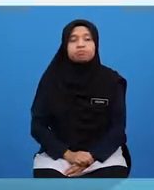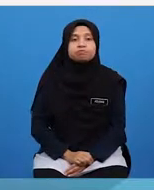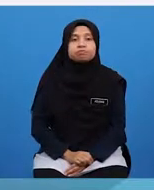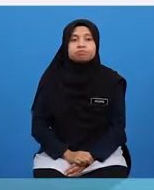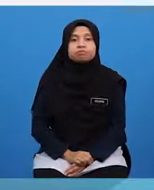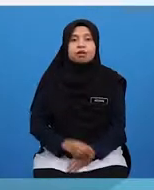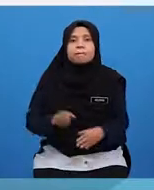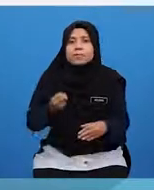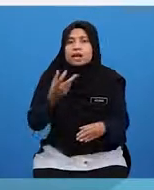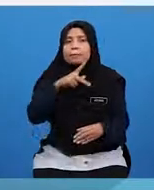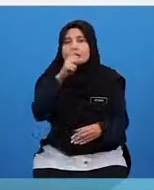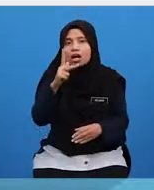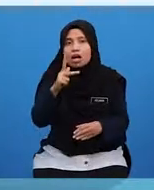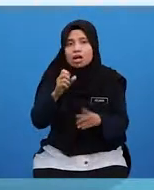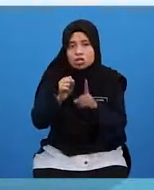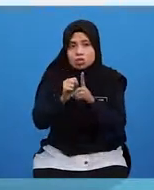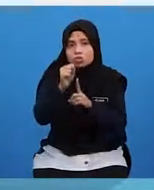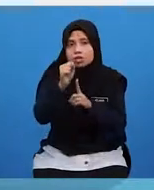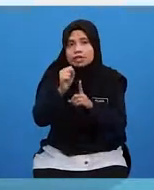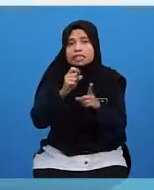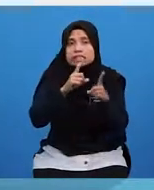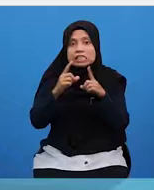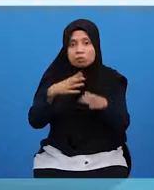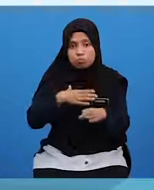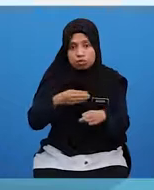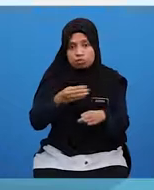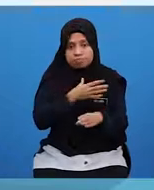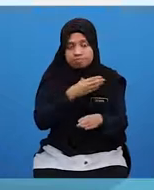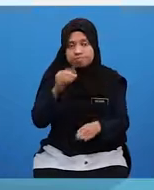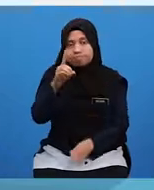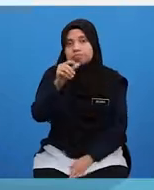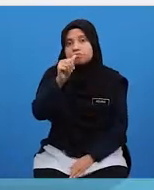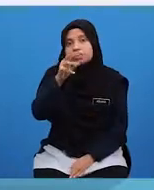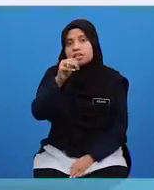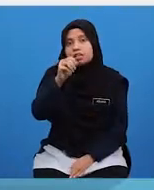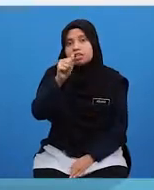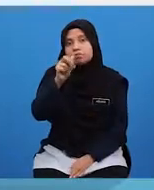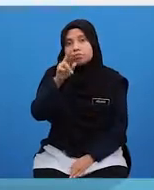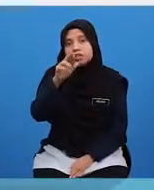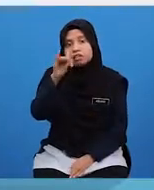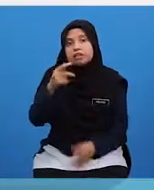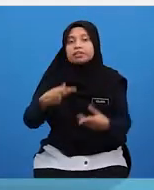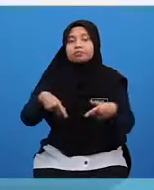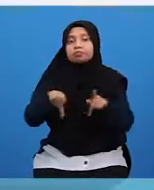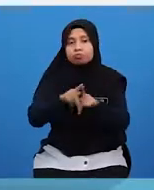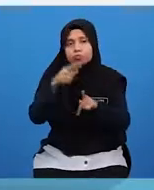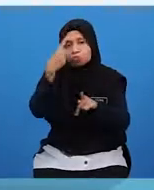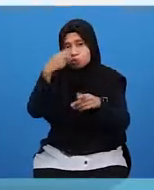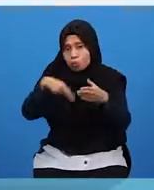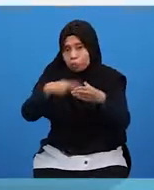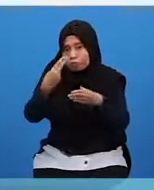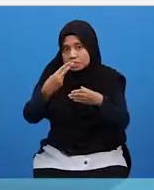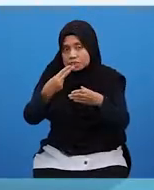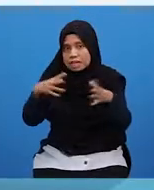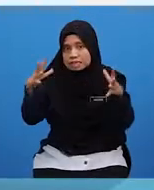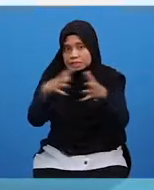Soalan yang kedua, berapakah sukatan lilin putih dan damar yang diperlukan untuk